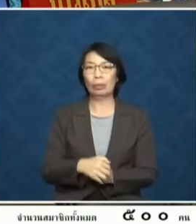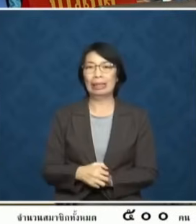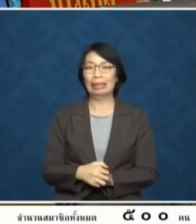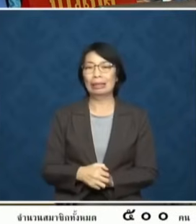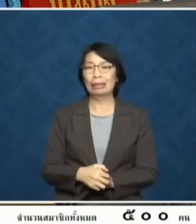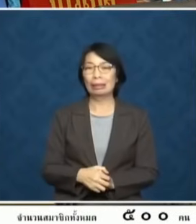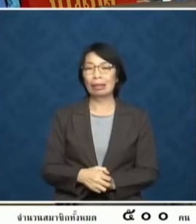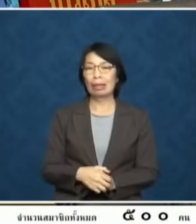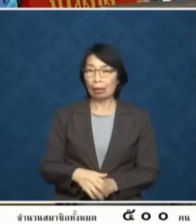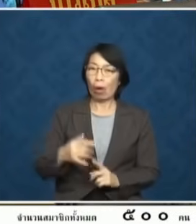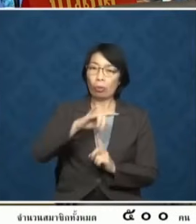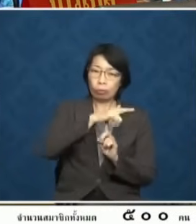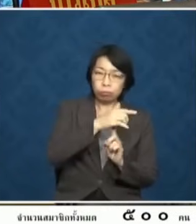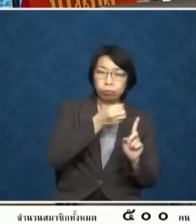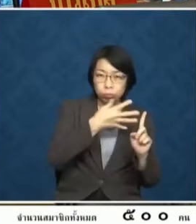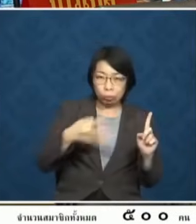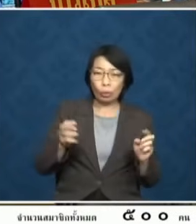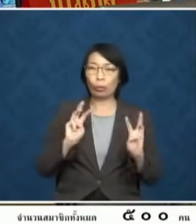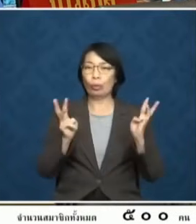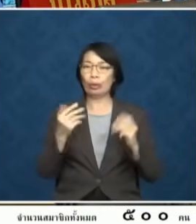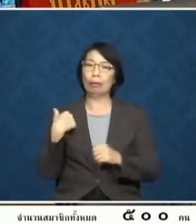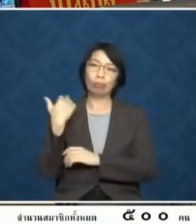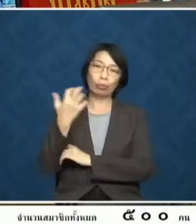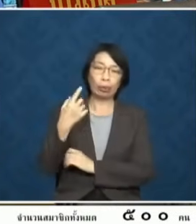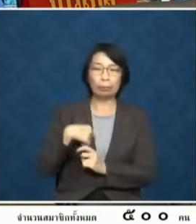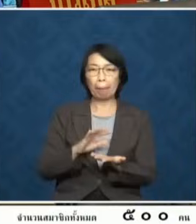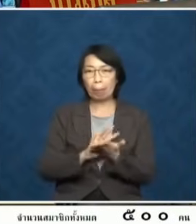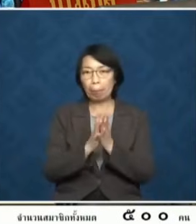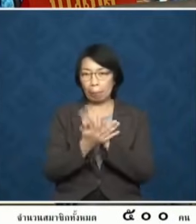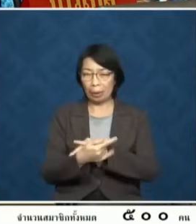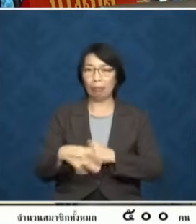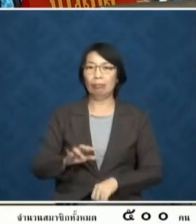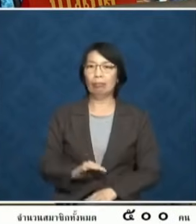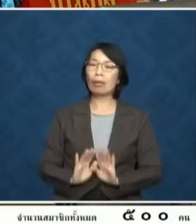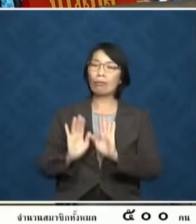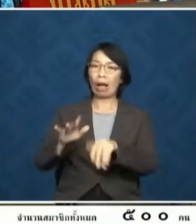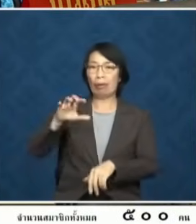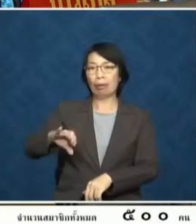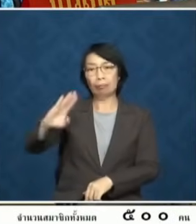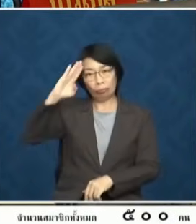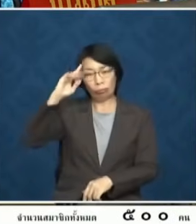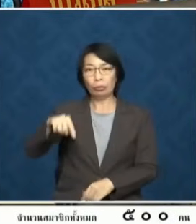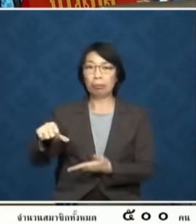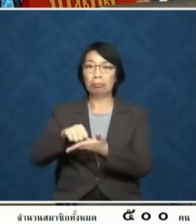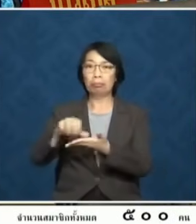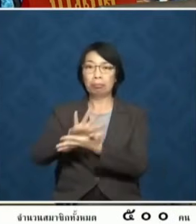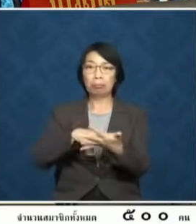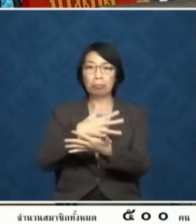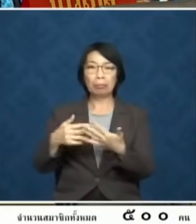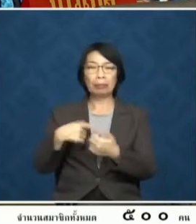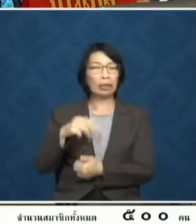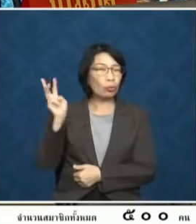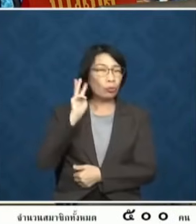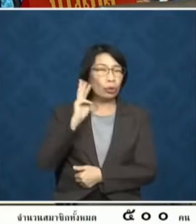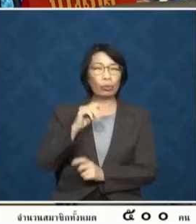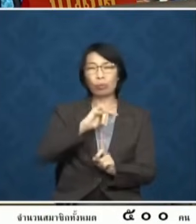ภูมิทัศน์ของสื่อเปลี่ยนไปมากแต่กองทัพค่ะต้องทบทวนมในการที่จะขับเคลื่อนธุรกิจวิทยุยุค